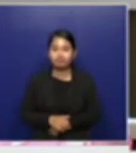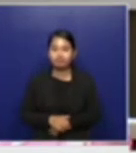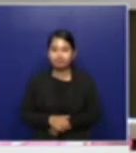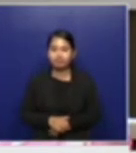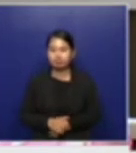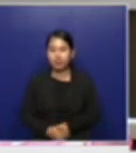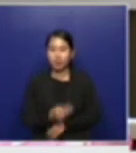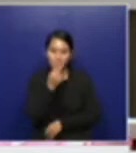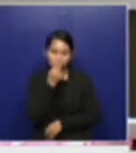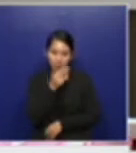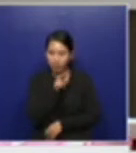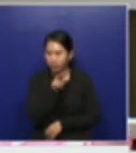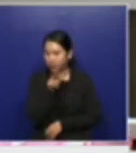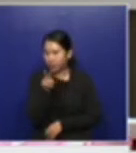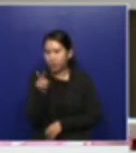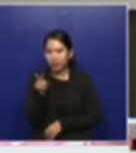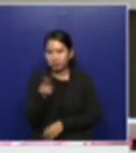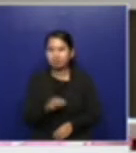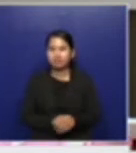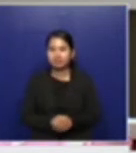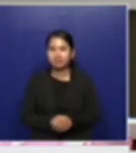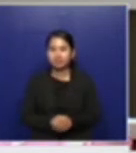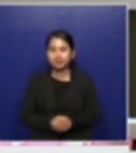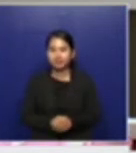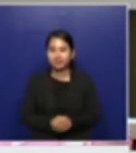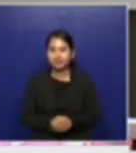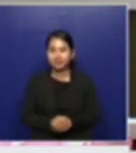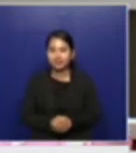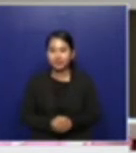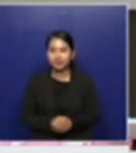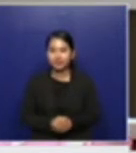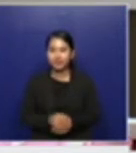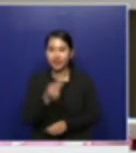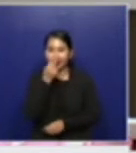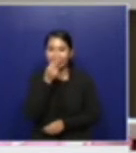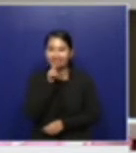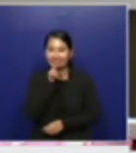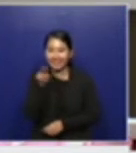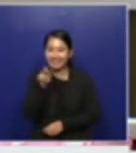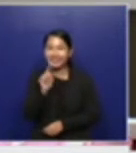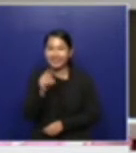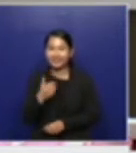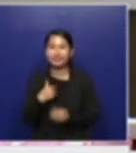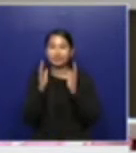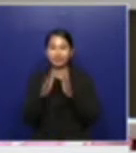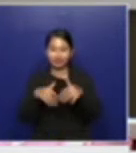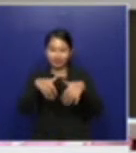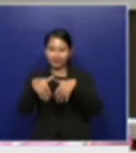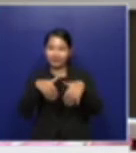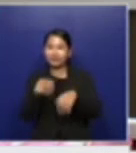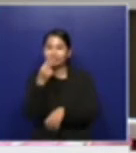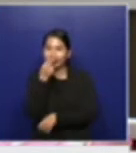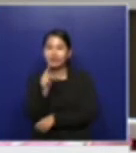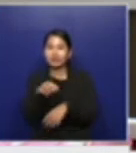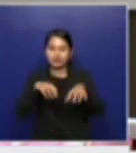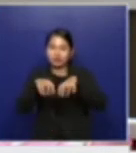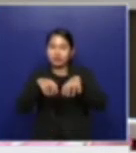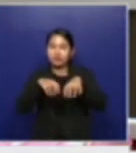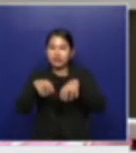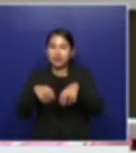มีให้เห็นโจทย์ที่ออกมาปรากฏให้สาธารณชนเห็นว่าบริหารราชการ